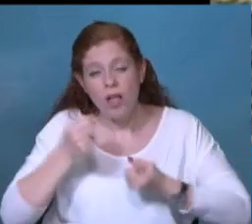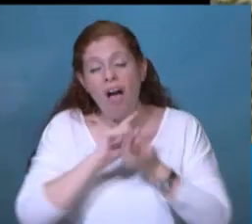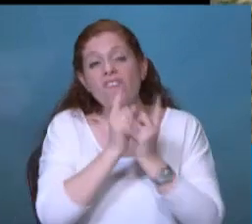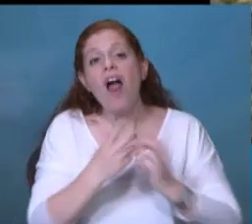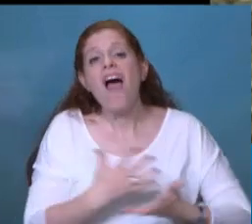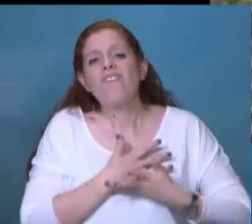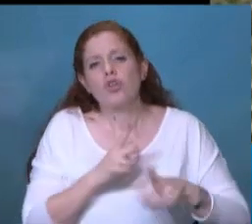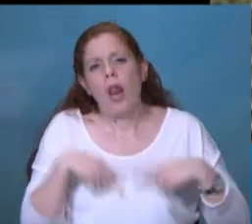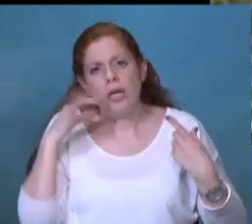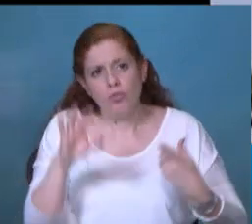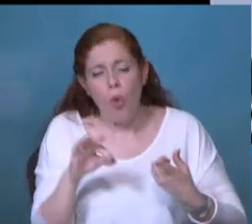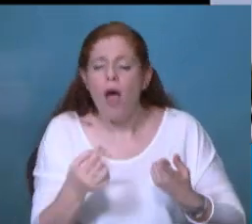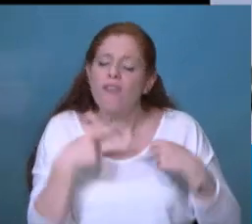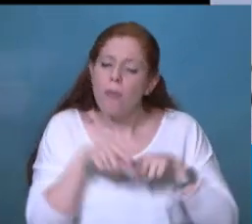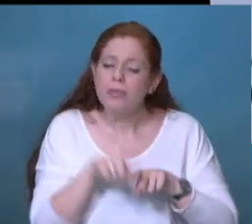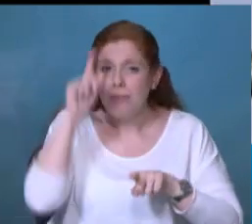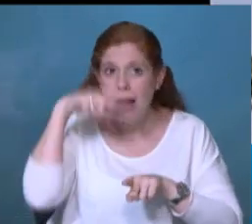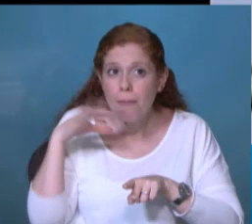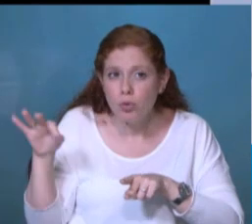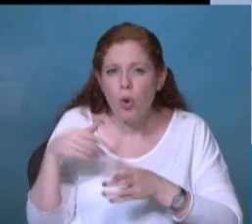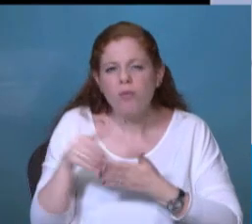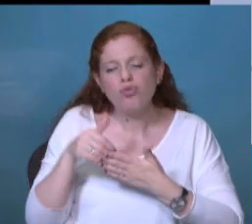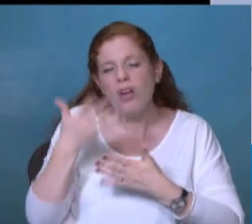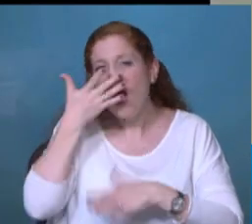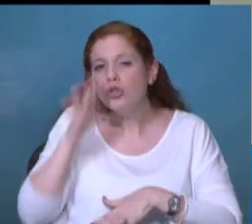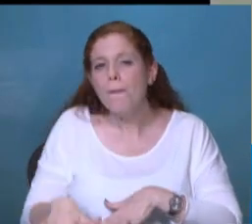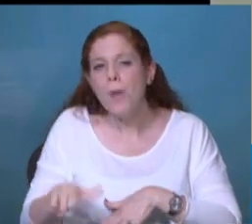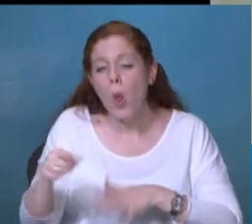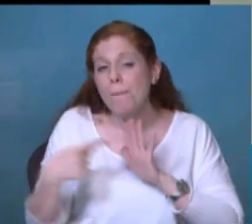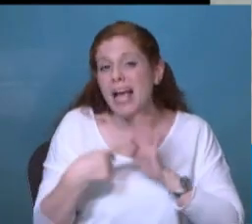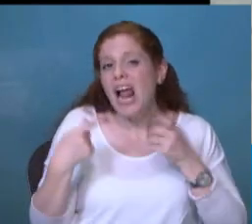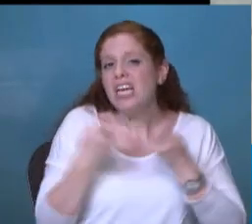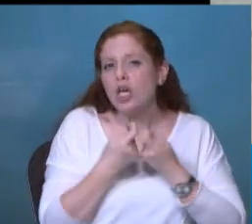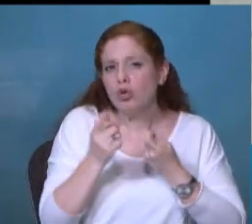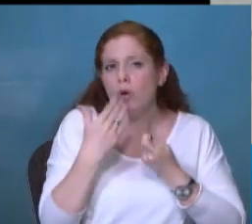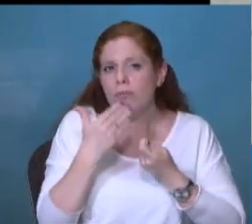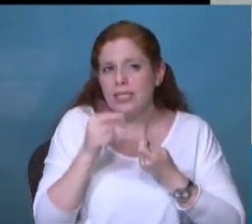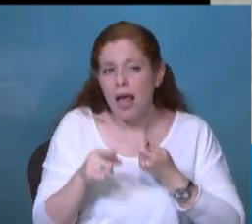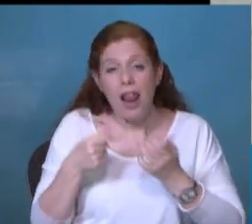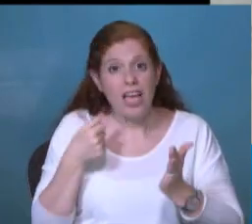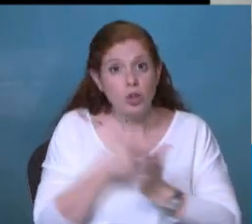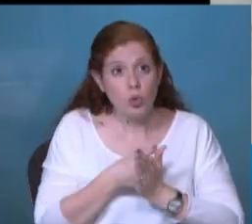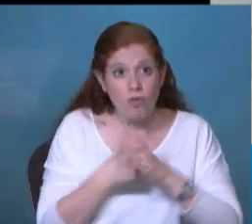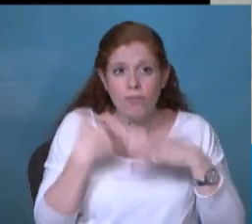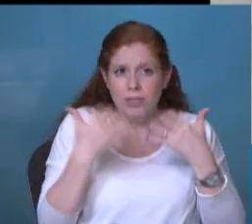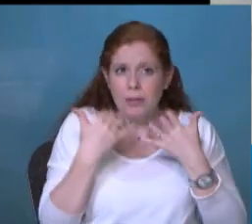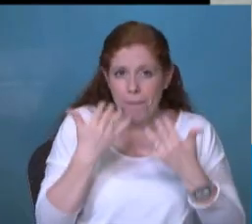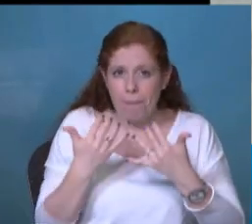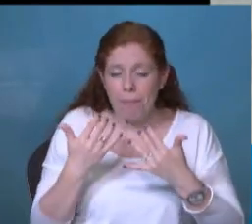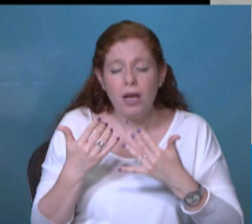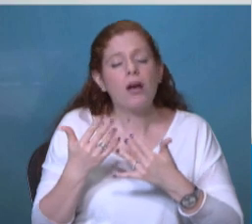בו בזמן המשיך אביו לעבור עוד ועוד השפלות בגלל קשריו לכאורה עם ישראל. הסוף, מספר עלי רזה, היה